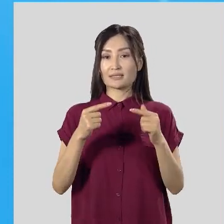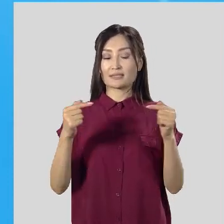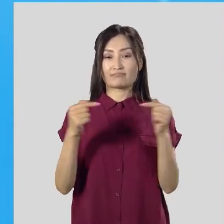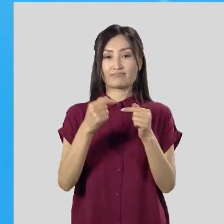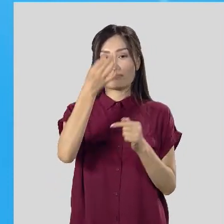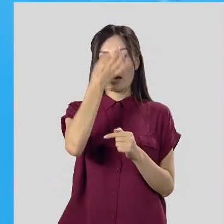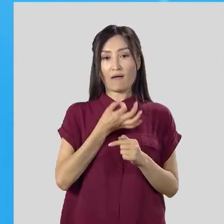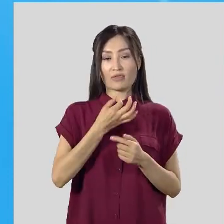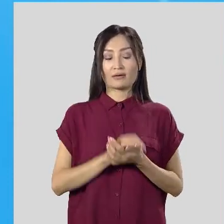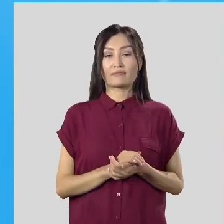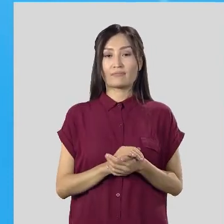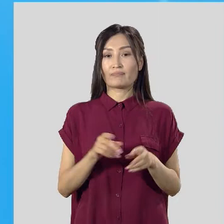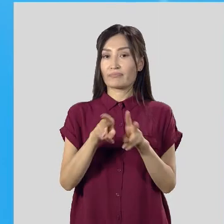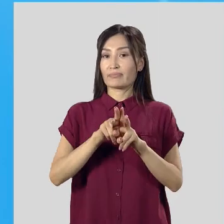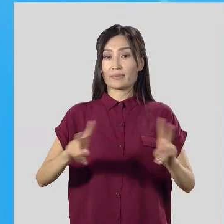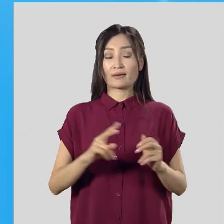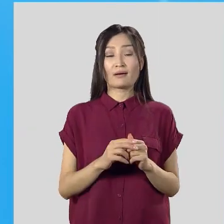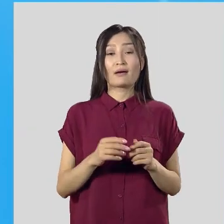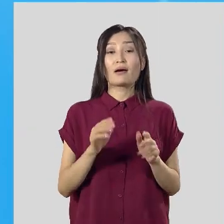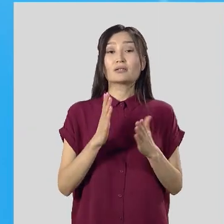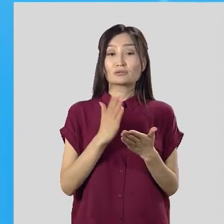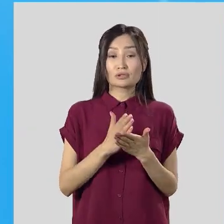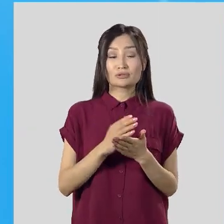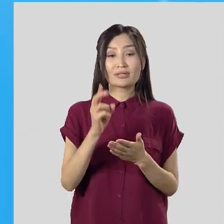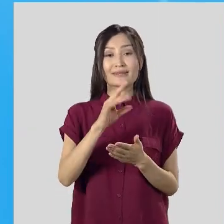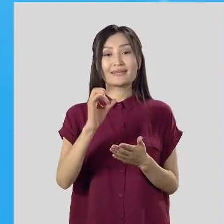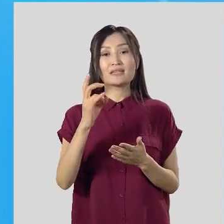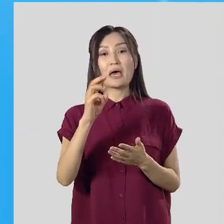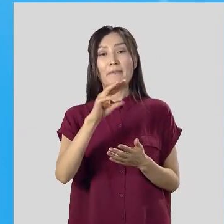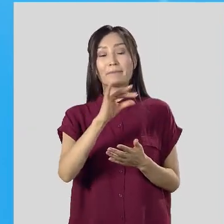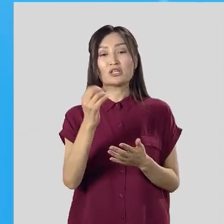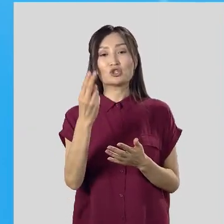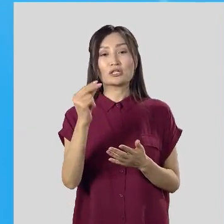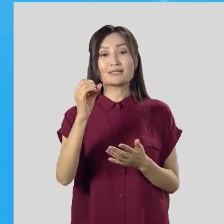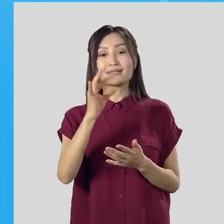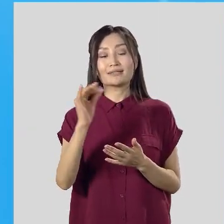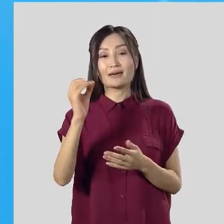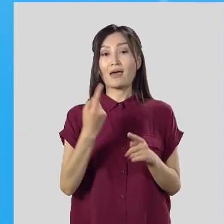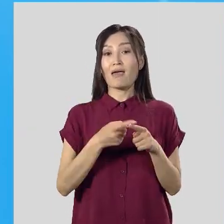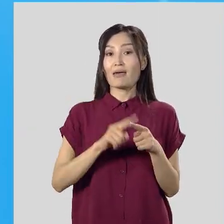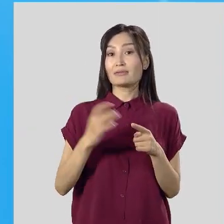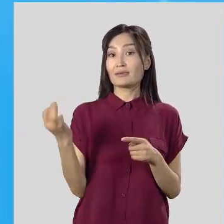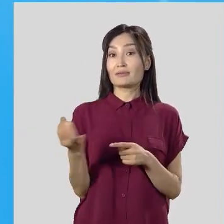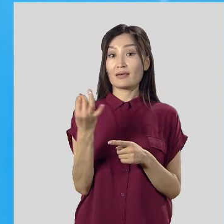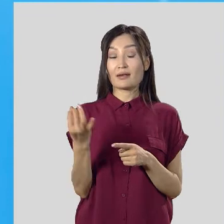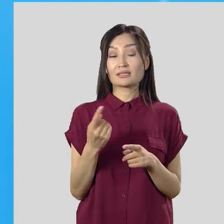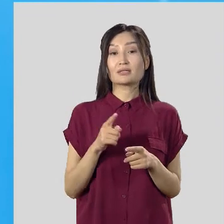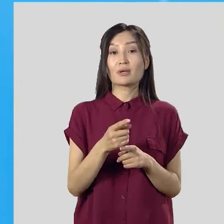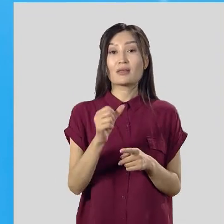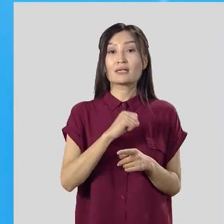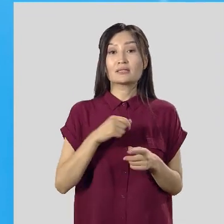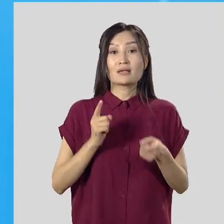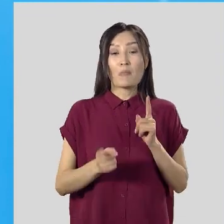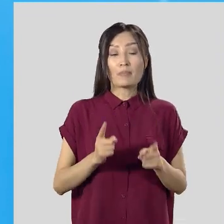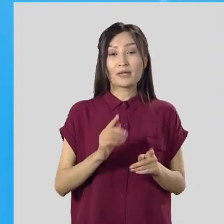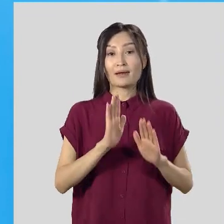равны. Существуют динамические иллюзии. Эти иллюзии интересны, потому что на самом